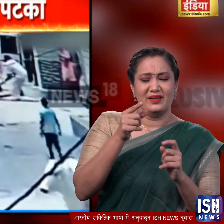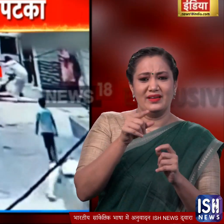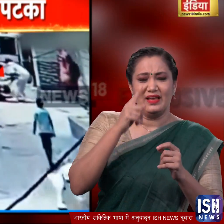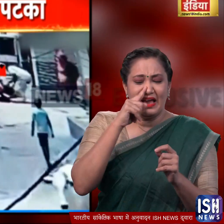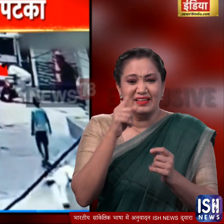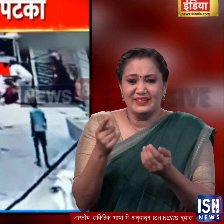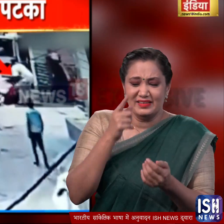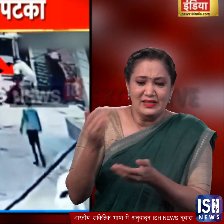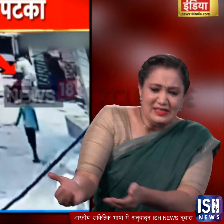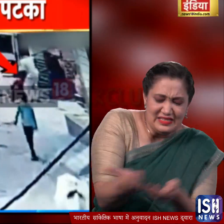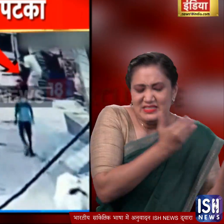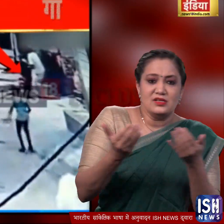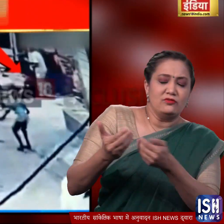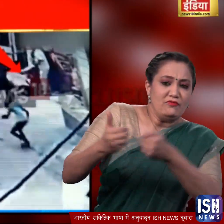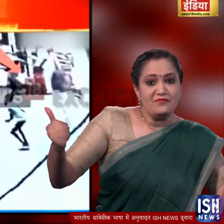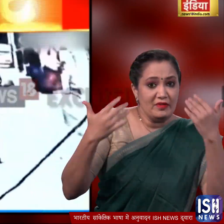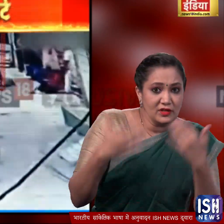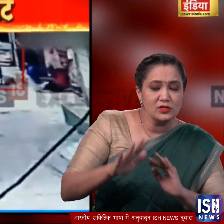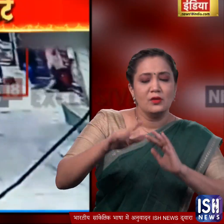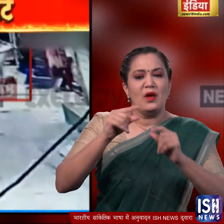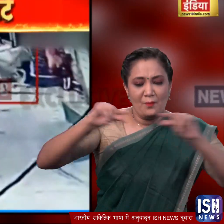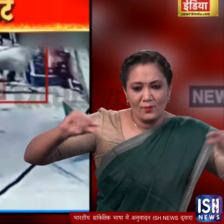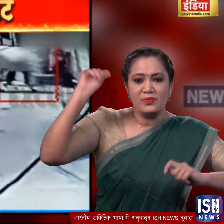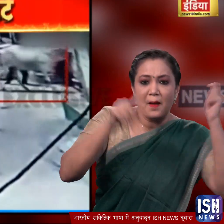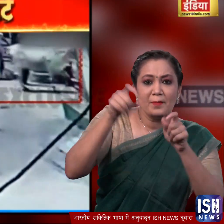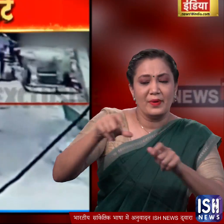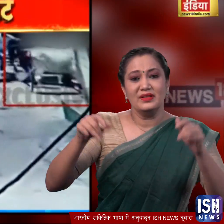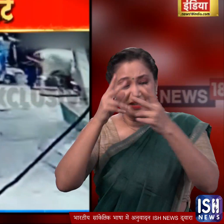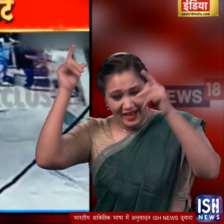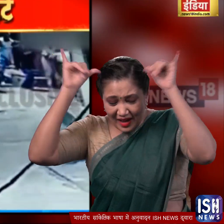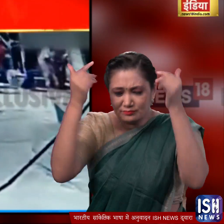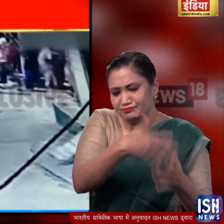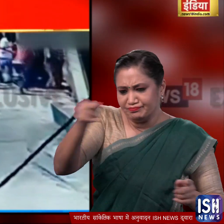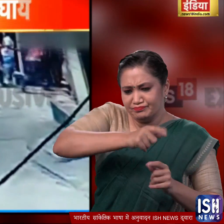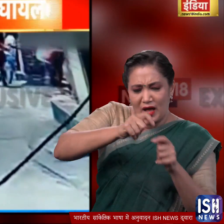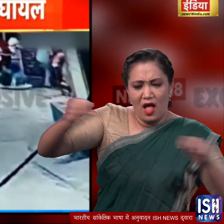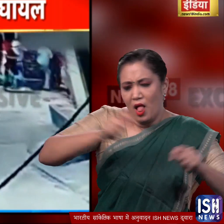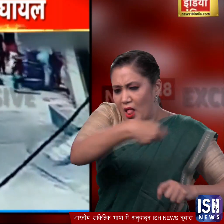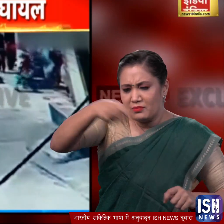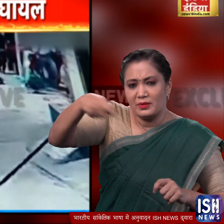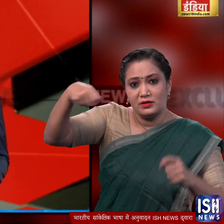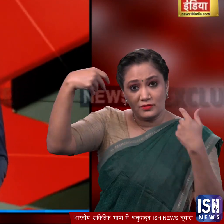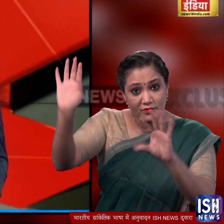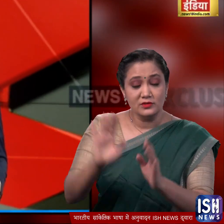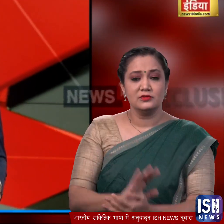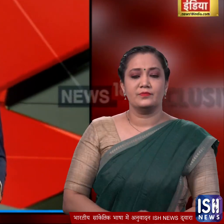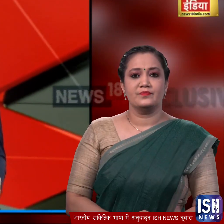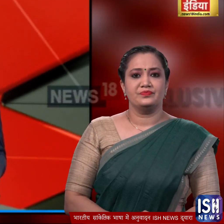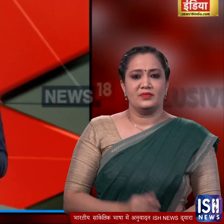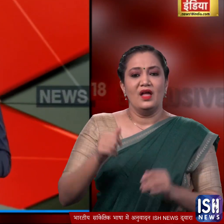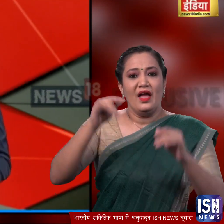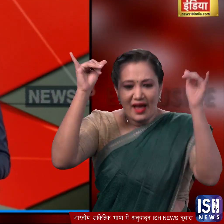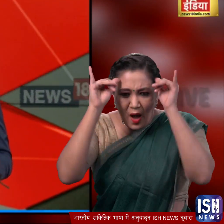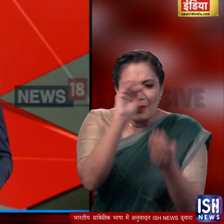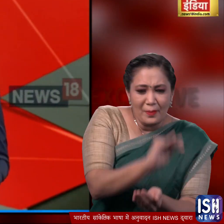आदमी ने उस घायल महिला को खींचकर गाय से दूर किया। इसके बाद हाथों में डंडे लिए लोगों ने गाय को वहां से खदेड़ दिया। सौभाग्य की बात है